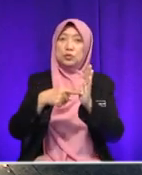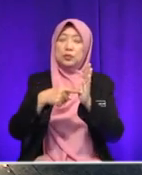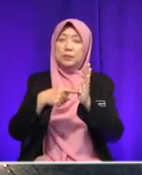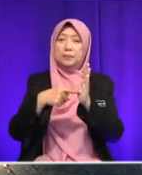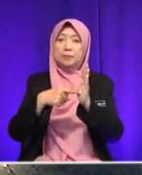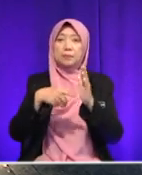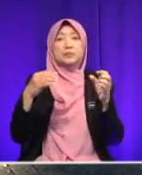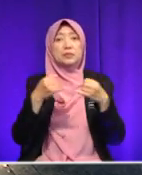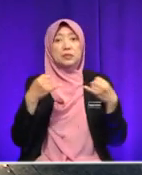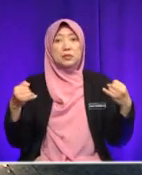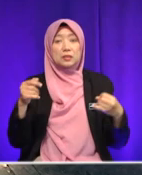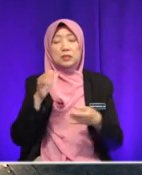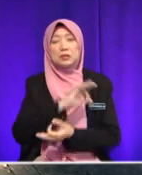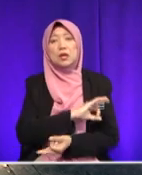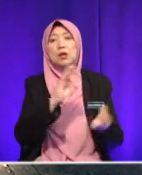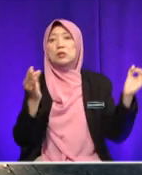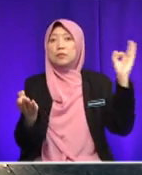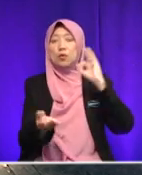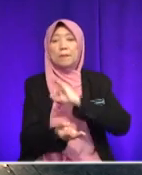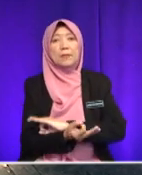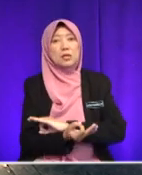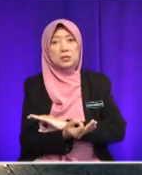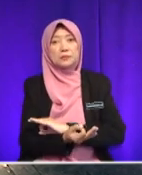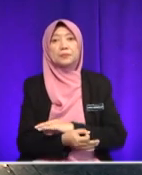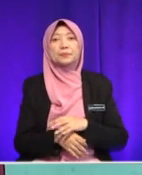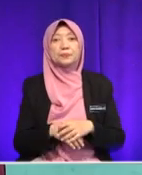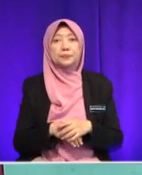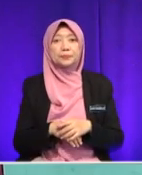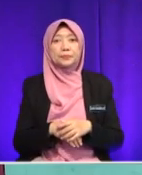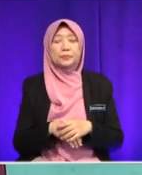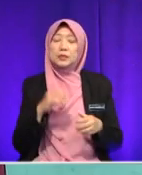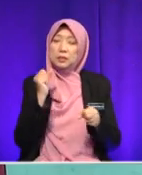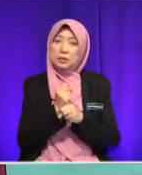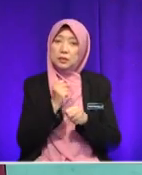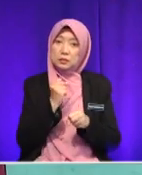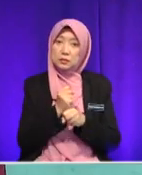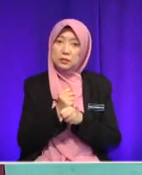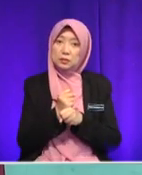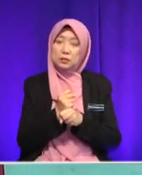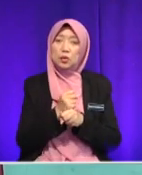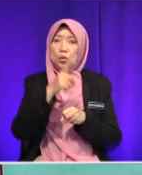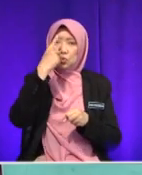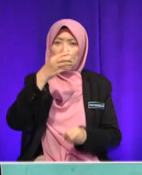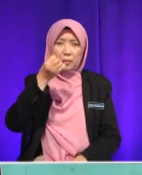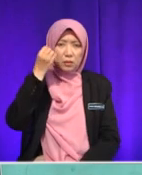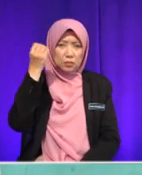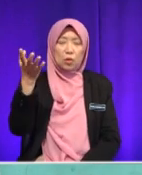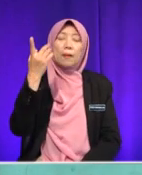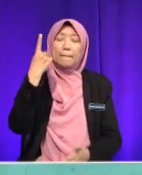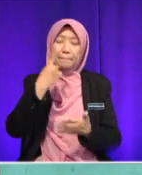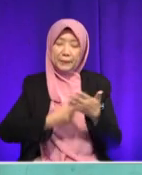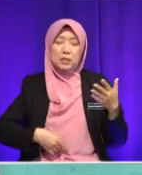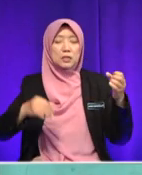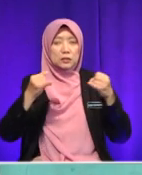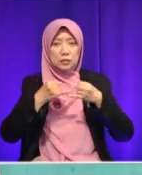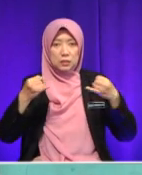beberapa jenis transformasi. Baik. Okey. Bagi. Kerja anda adalah untuk menyatakan apakah